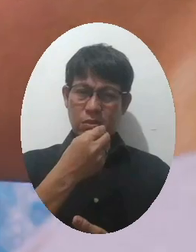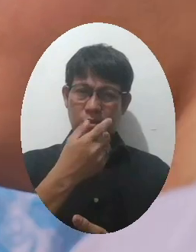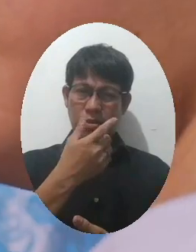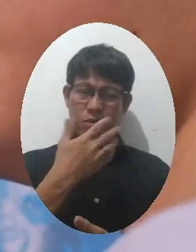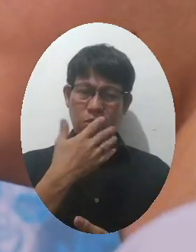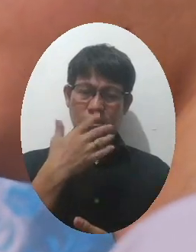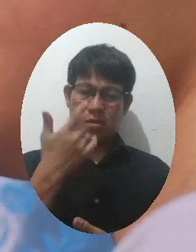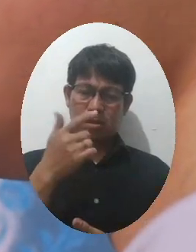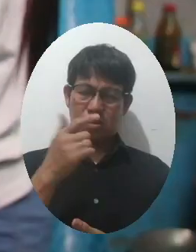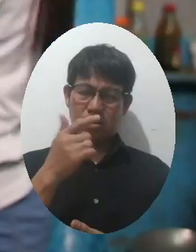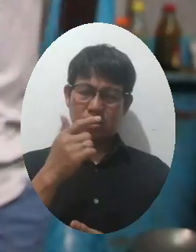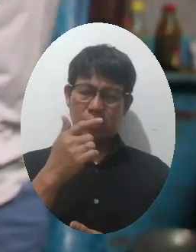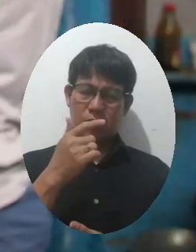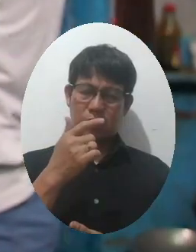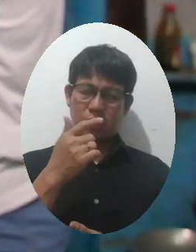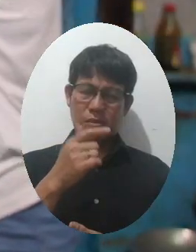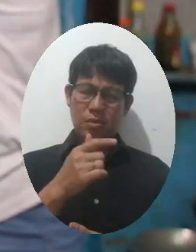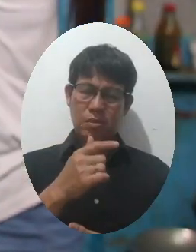green.